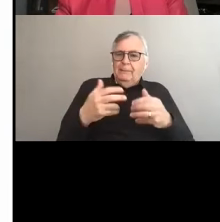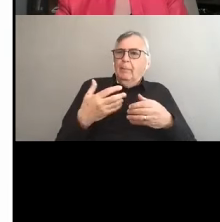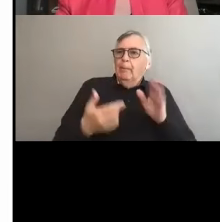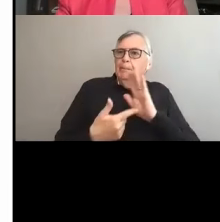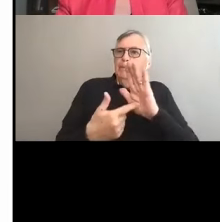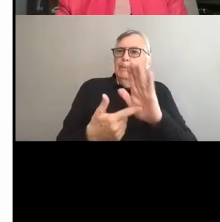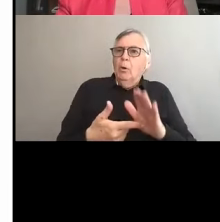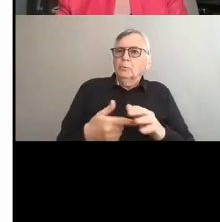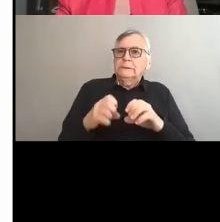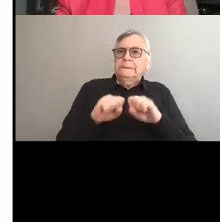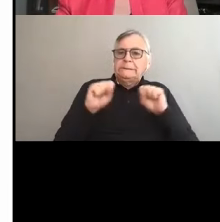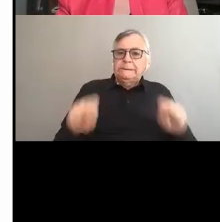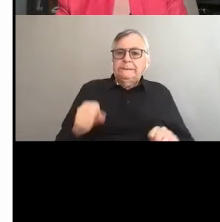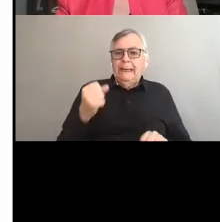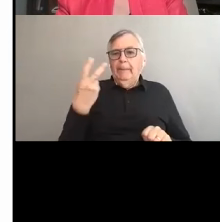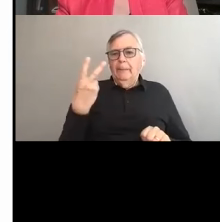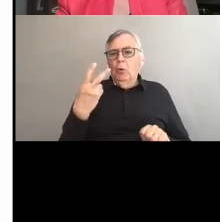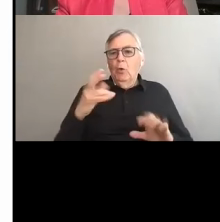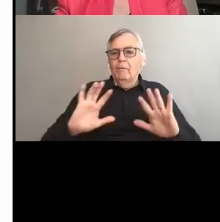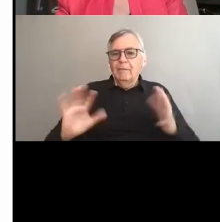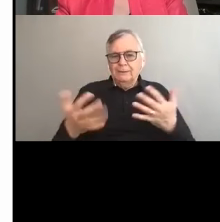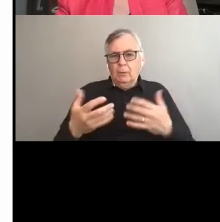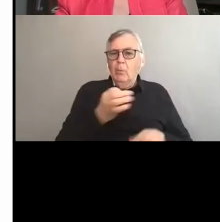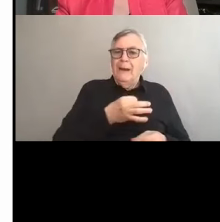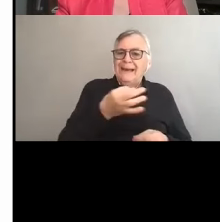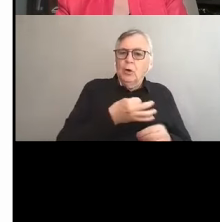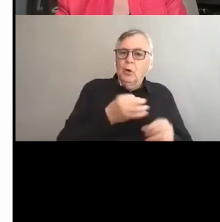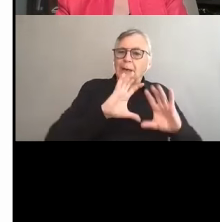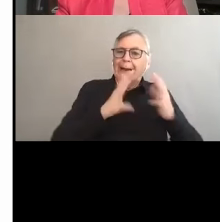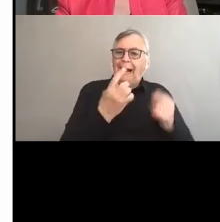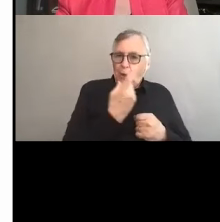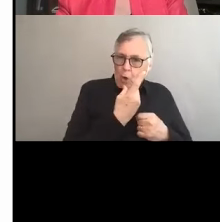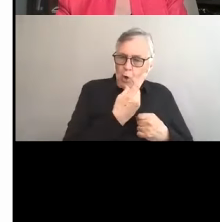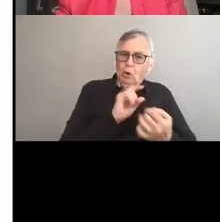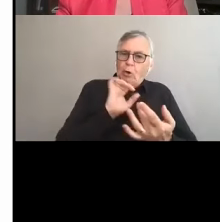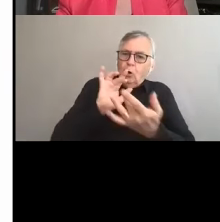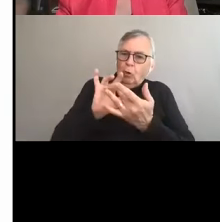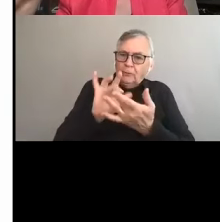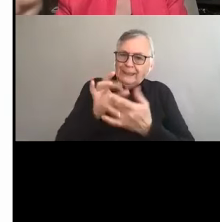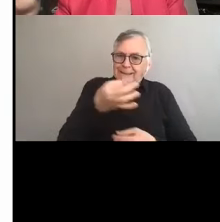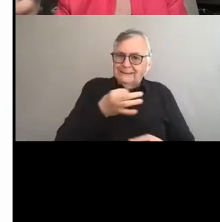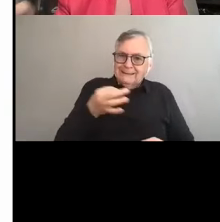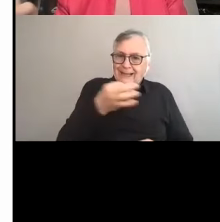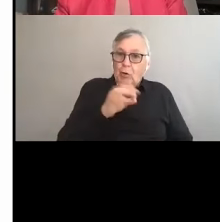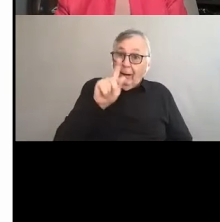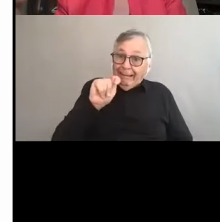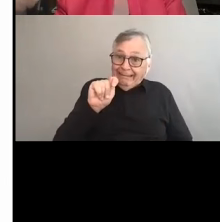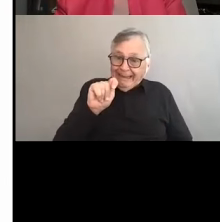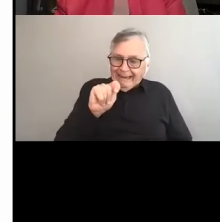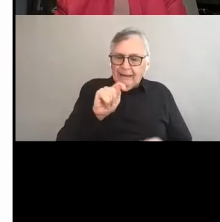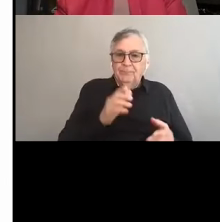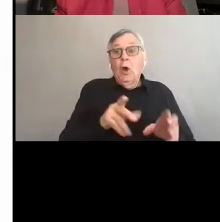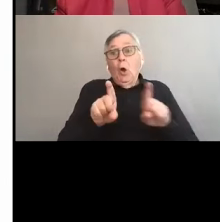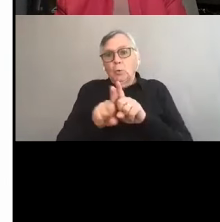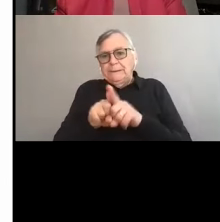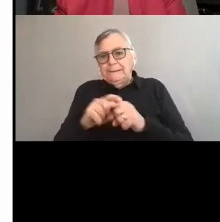système immunitaire de deux façons, soit par les molécules de classe 1 qui vont aller contacter nos cellules T qui sont cytotoxiques, puis qui vont